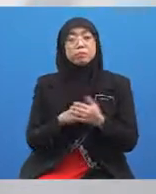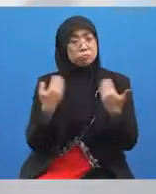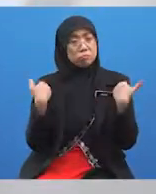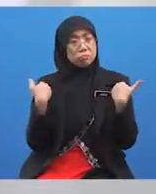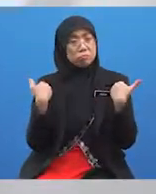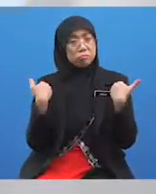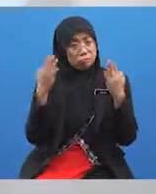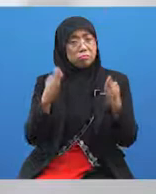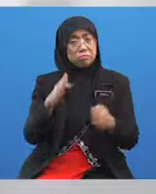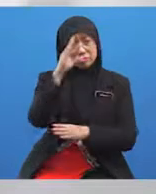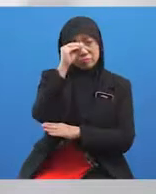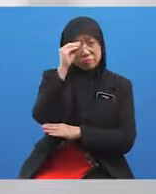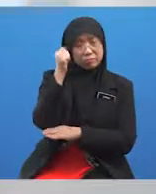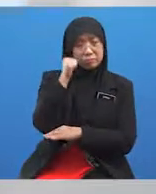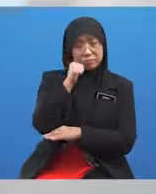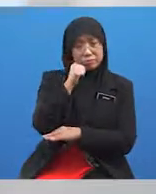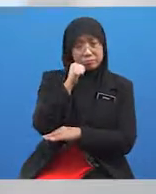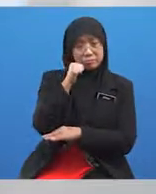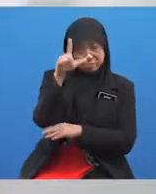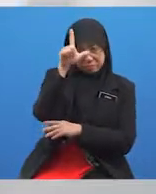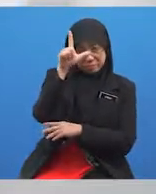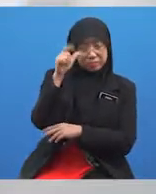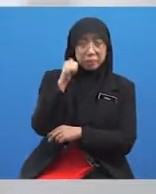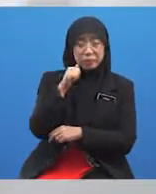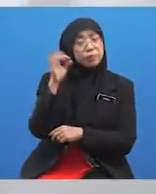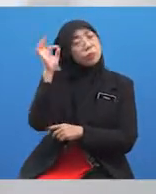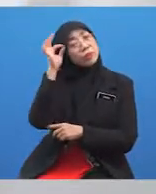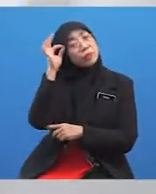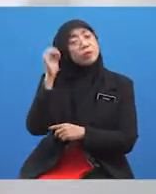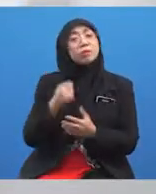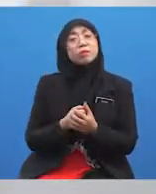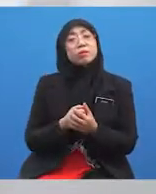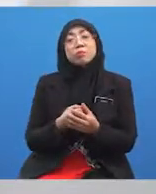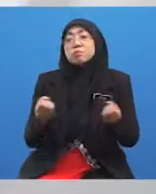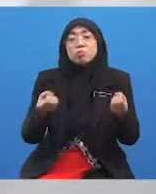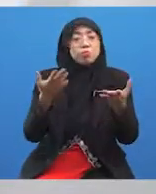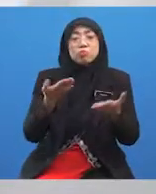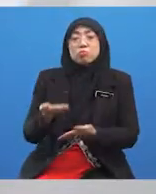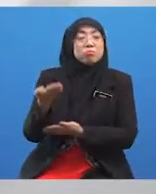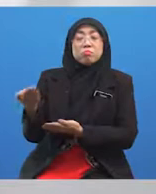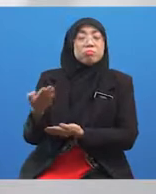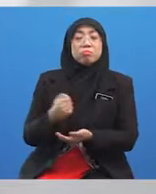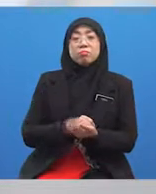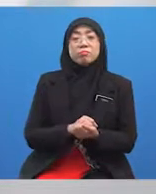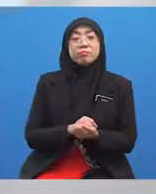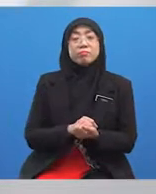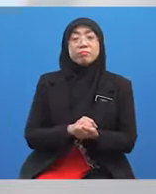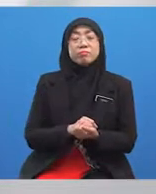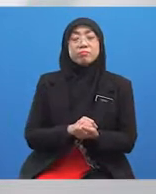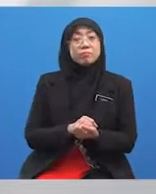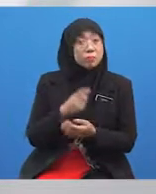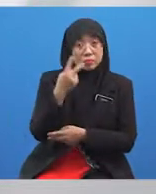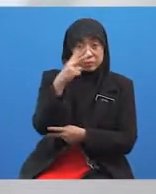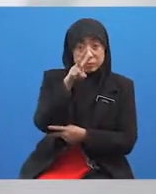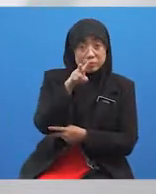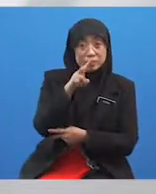lelaki dan perempuan sedang memikirkan sesuatu. Terdapat gambar-gambar perabot, kereta, rumah dan juga